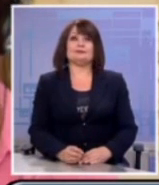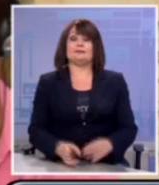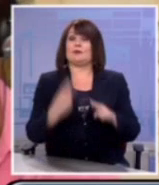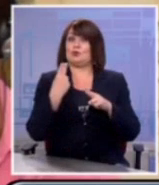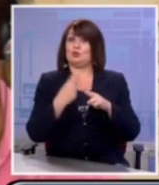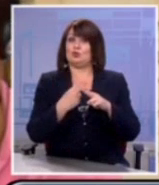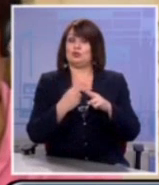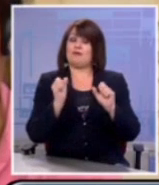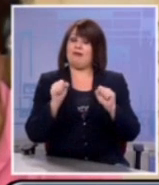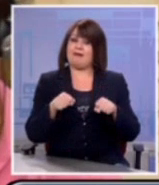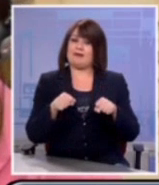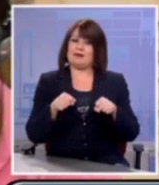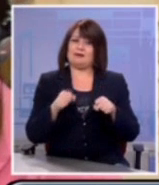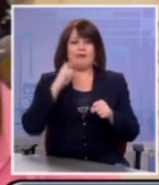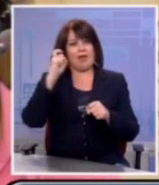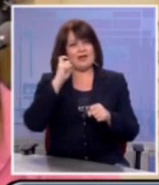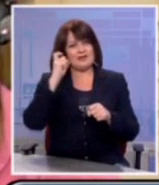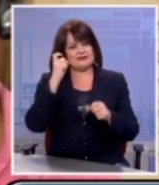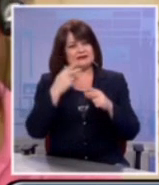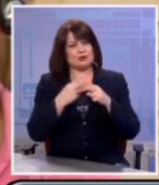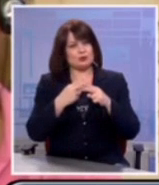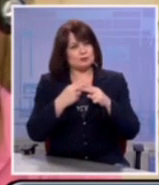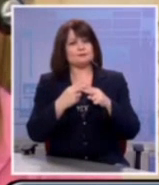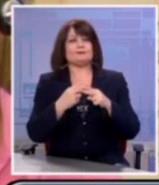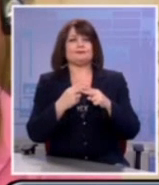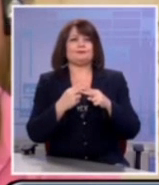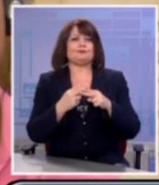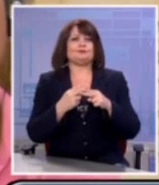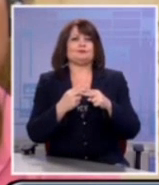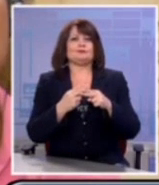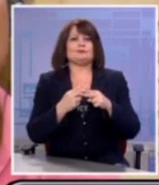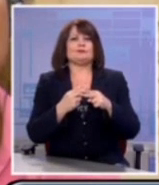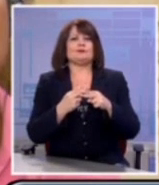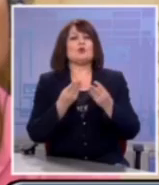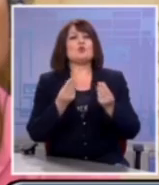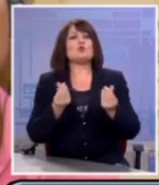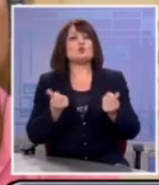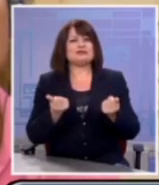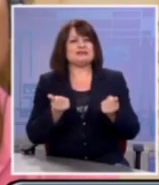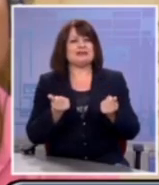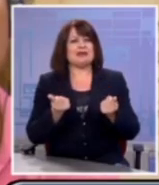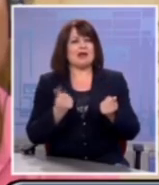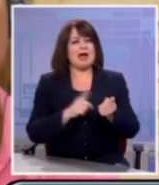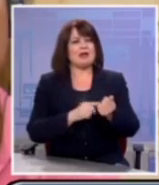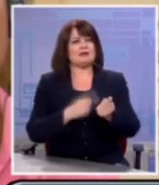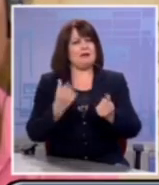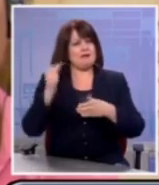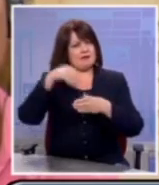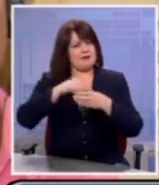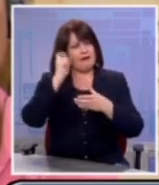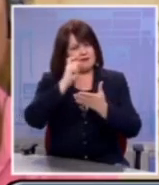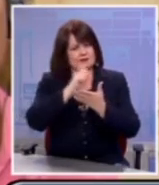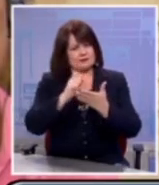εγκυρότητα της έκθεσής μας και ο ουσιαστικός του χαρακτήρας είναι τέτοιος που